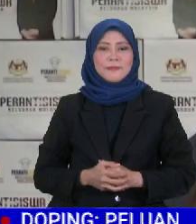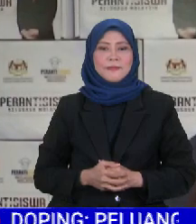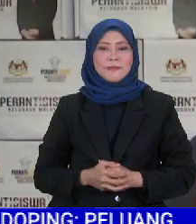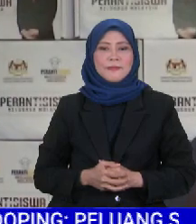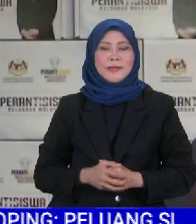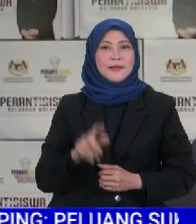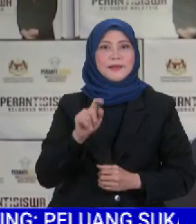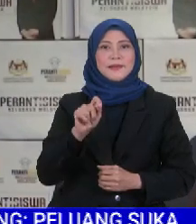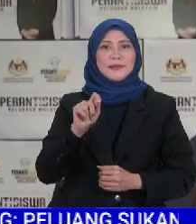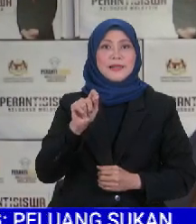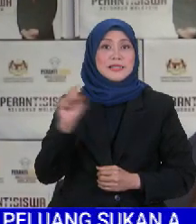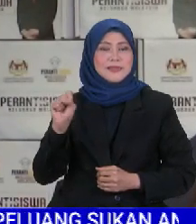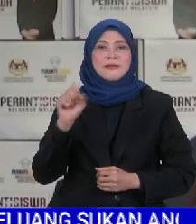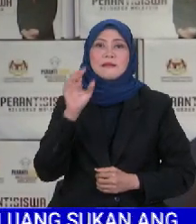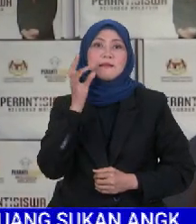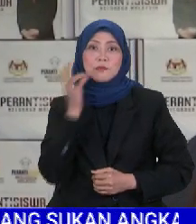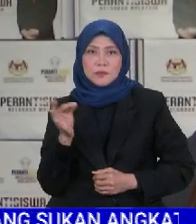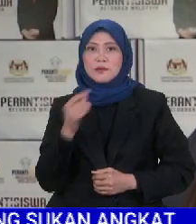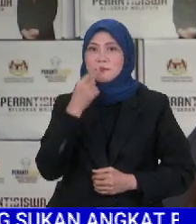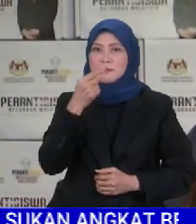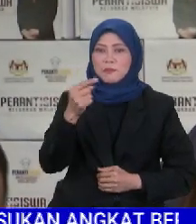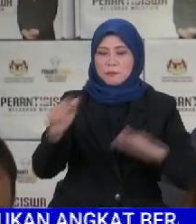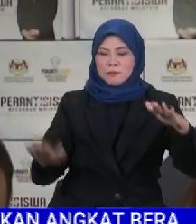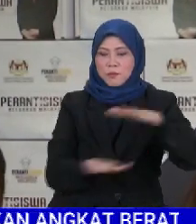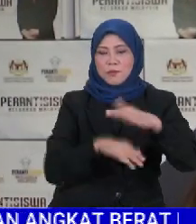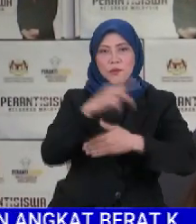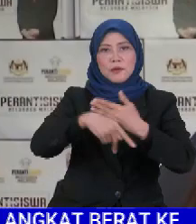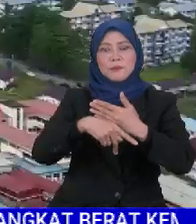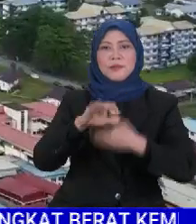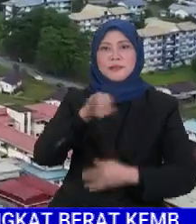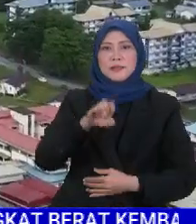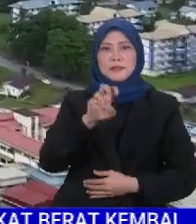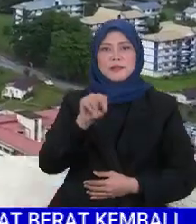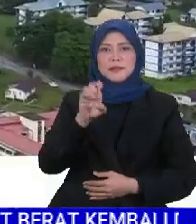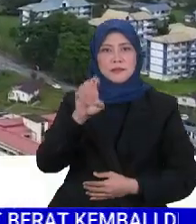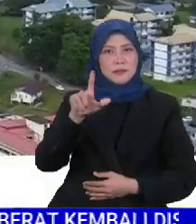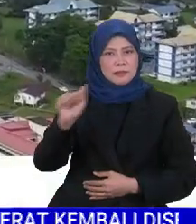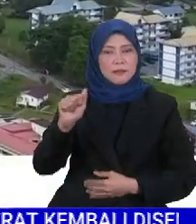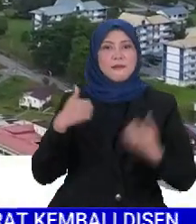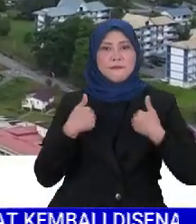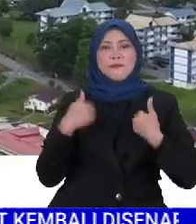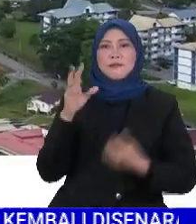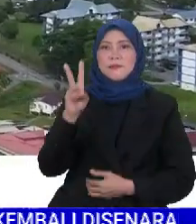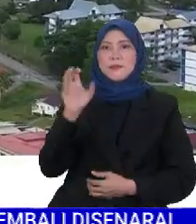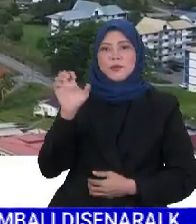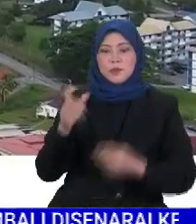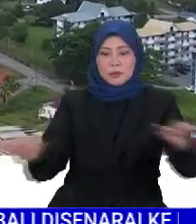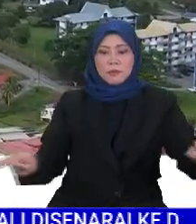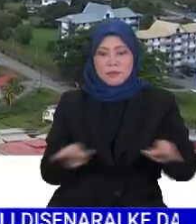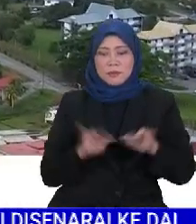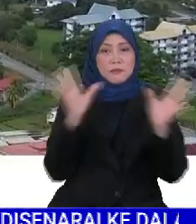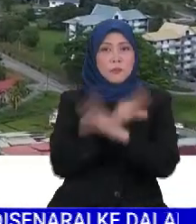Tan Sri Anwar Musa berkata bagi program di bawah jendela fasa 2 itu, terdapat lebih 600 buah kawasan di